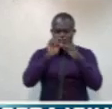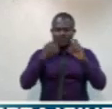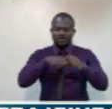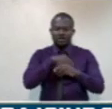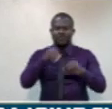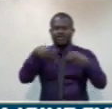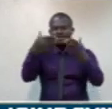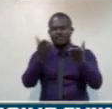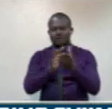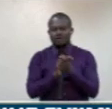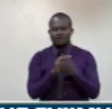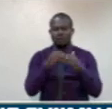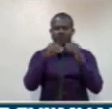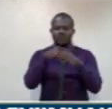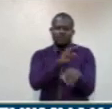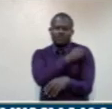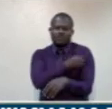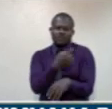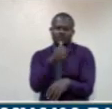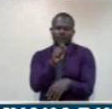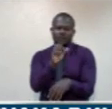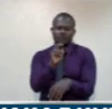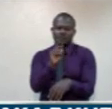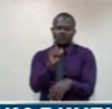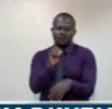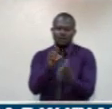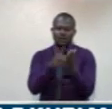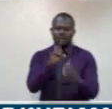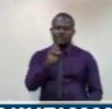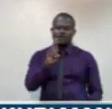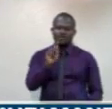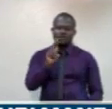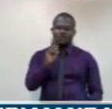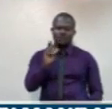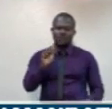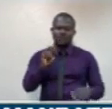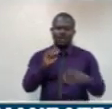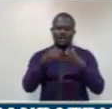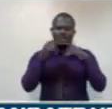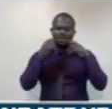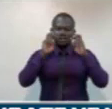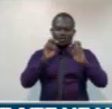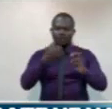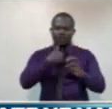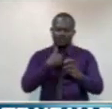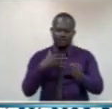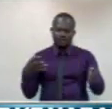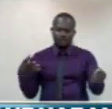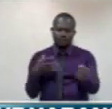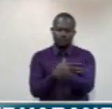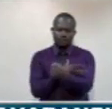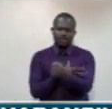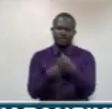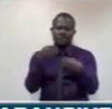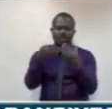twatanze mituweli. Umuyobozi w'ibitaro bya Gatonde Dr. Dukundane Diodone avuga ko ibi bitaro bifite ubushobozi bwo gutanga ubuvuzi bwose